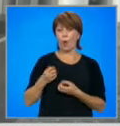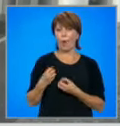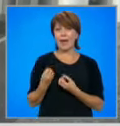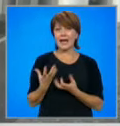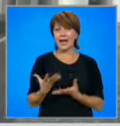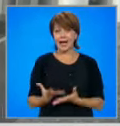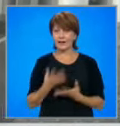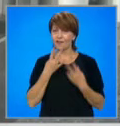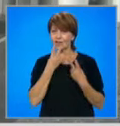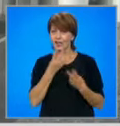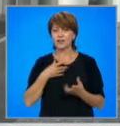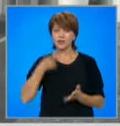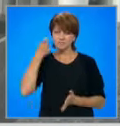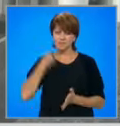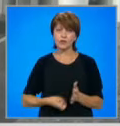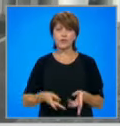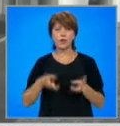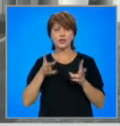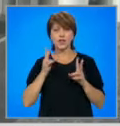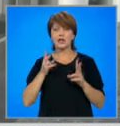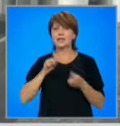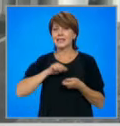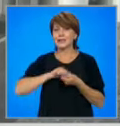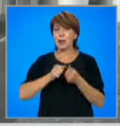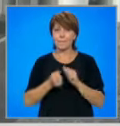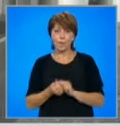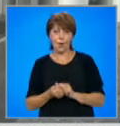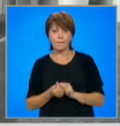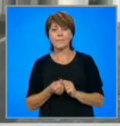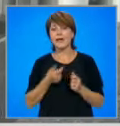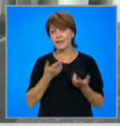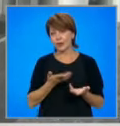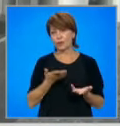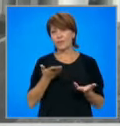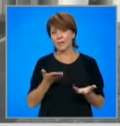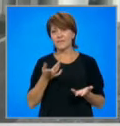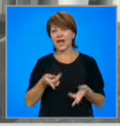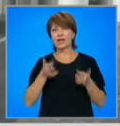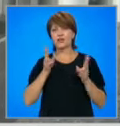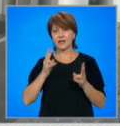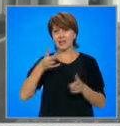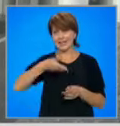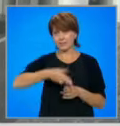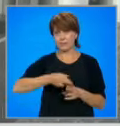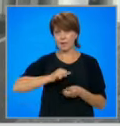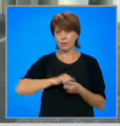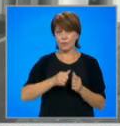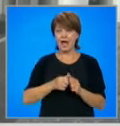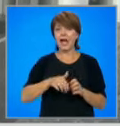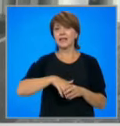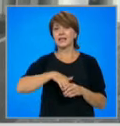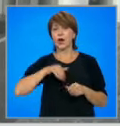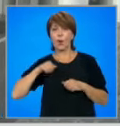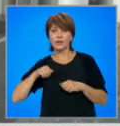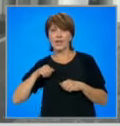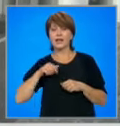твърдо решени да се борим с паралелната държава и реши, че трябва да спре тази борба чрез оттеглянето отново на Има